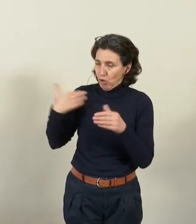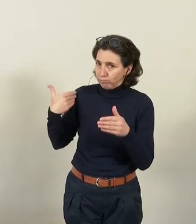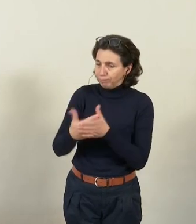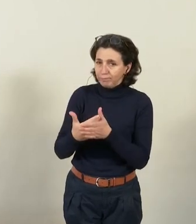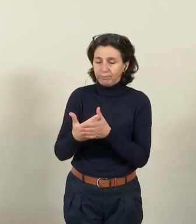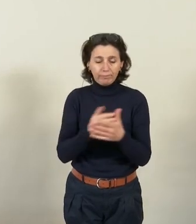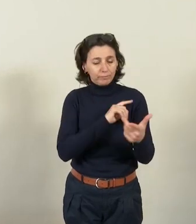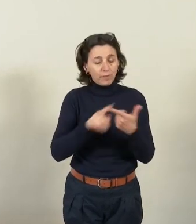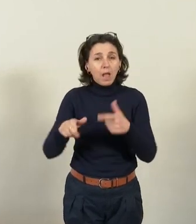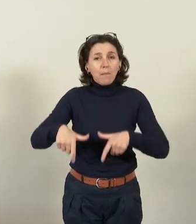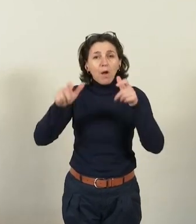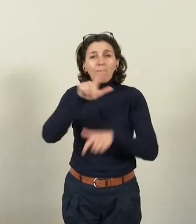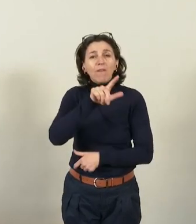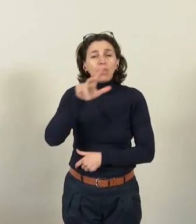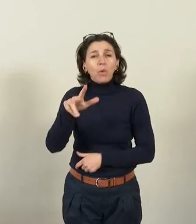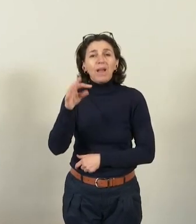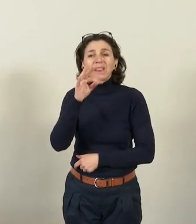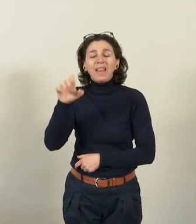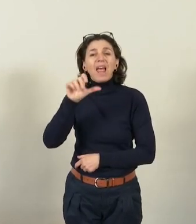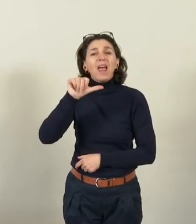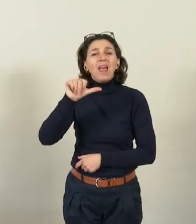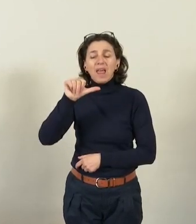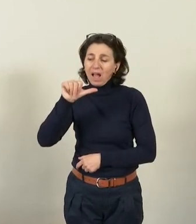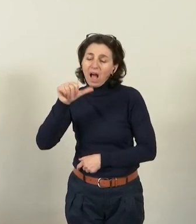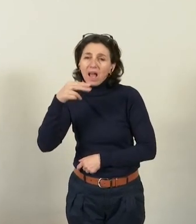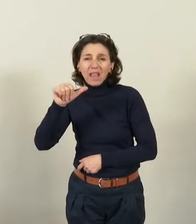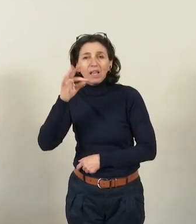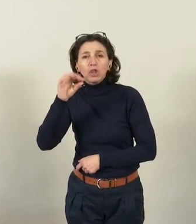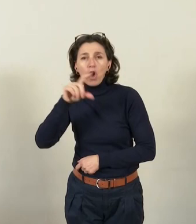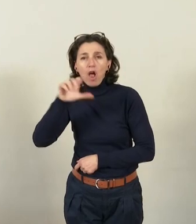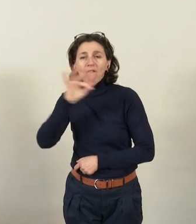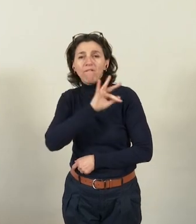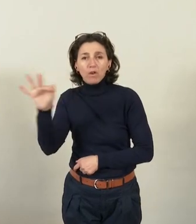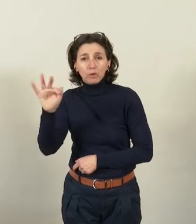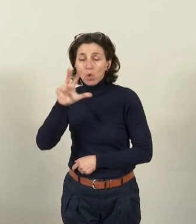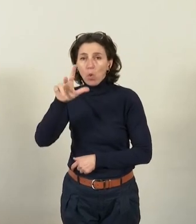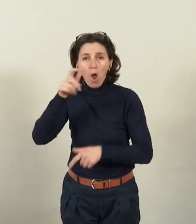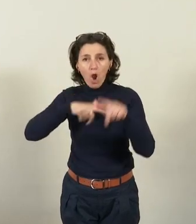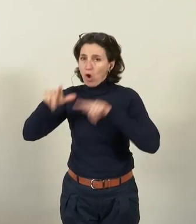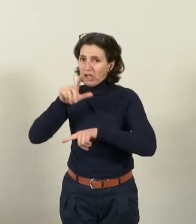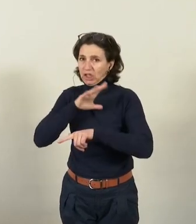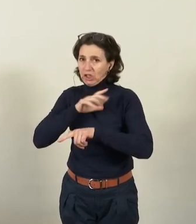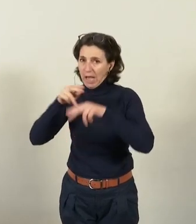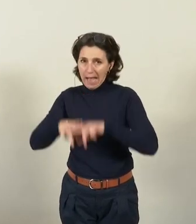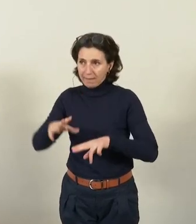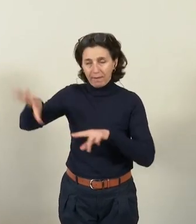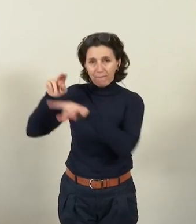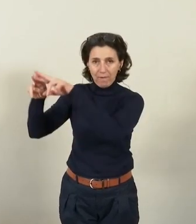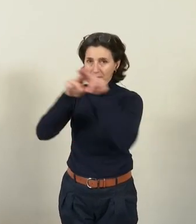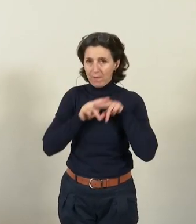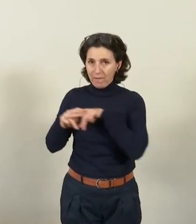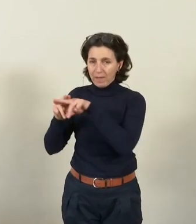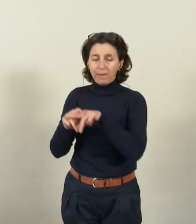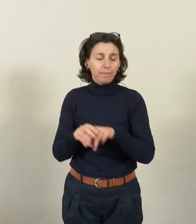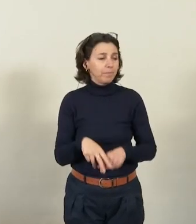terres rue Anatole France il reste plus que trois locataires dans l'immeuble et le maire indiquait au